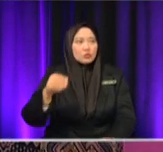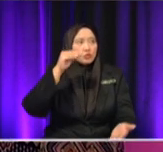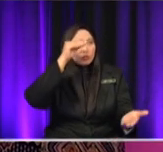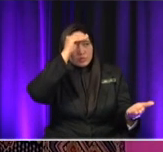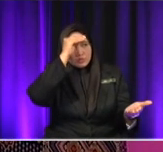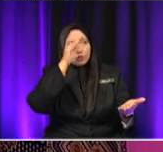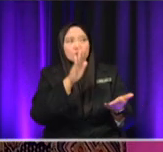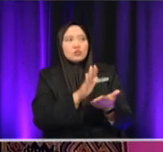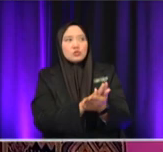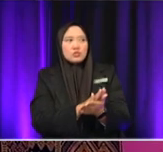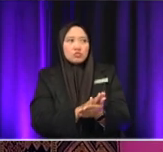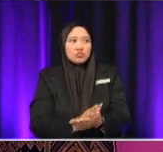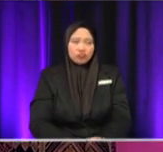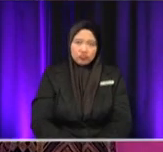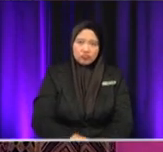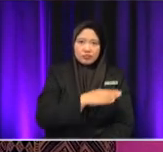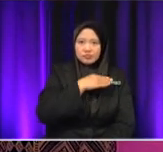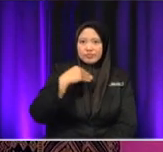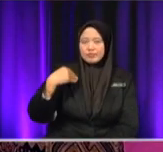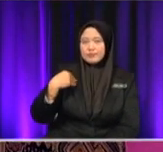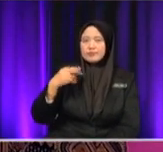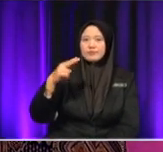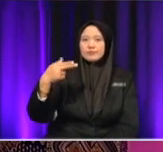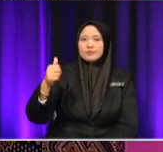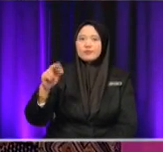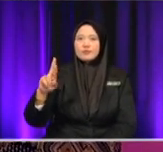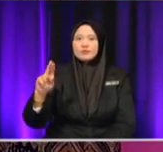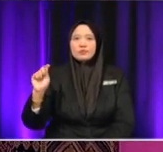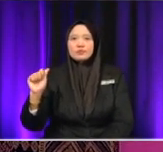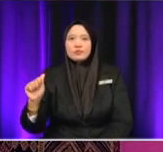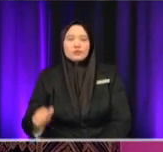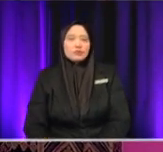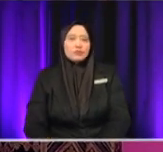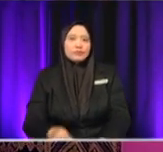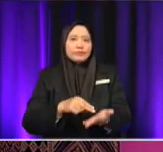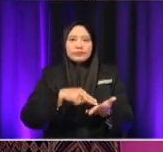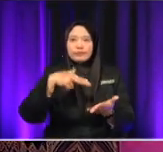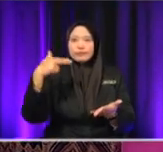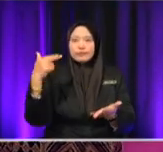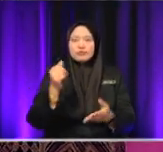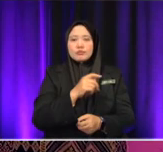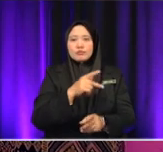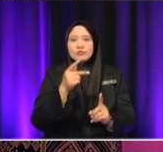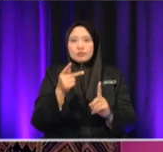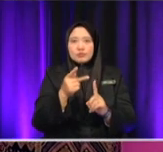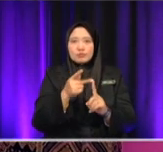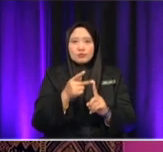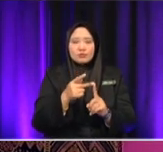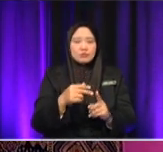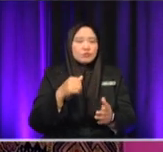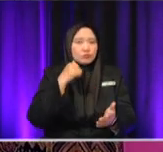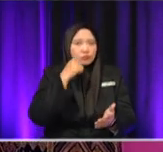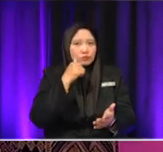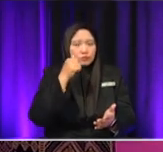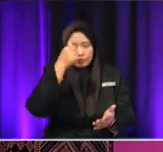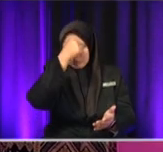yang berlaku dalam rumah tangga kita kita perlu Simpan Dan kita perlu Salurkan kepada orang yang tepat nah Contohnya kamu dan